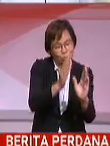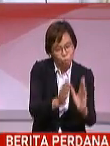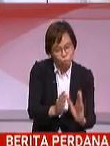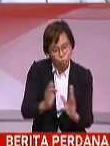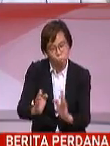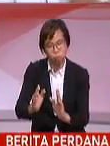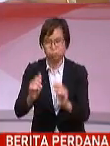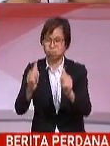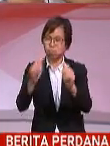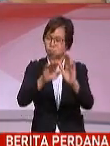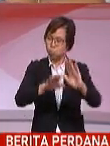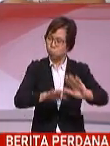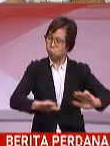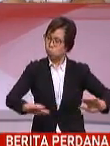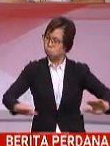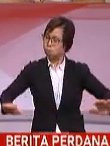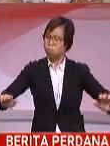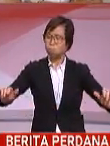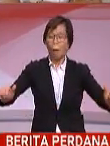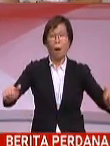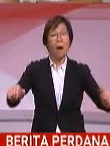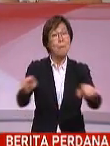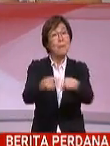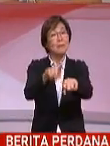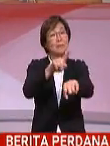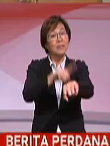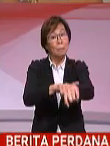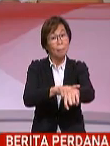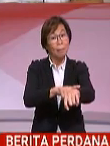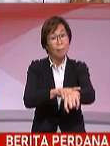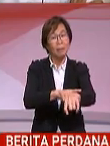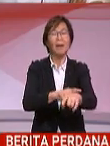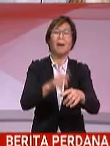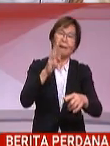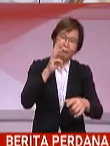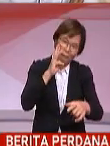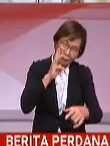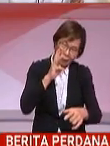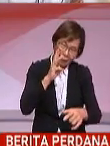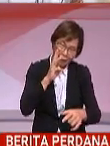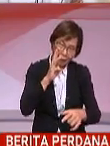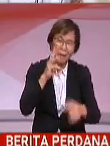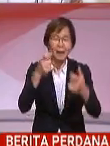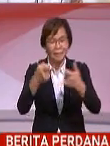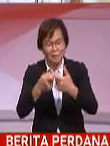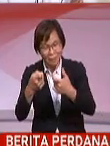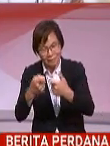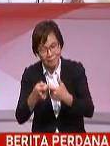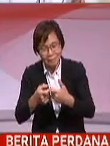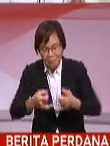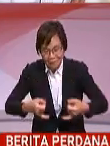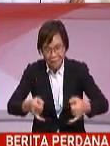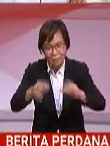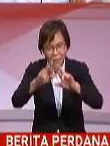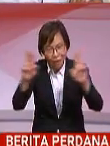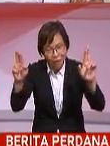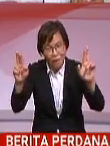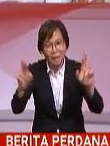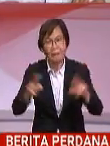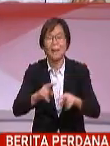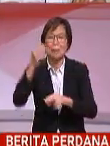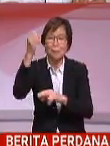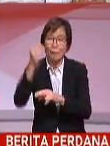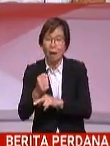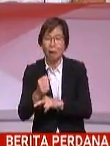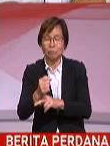yang teratur, dan pada masa yang sama infrastruktur kerajaan akan memberikan perhatian supaya nilai aset